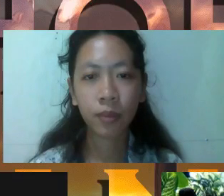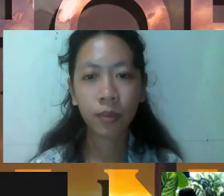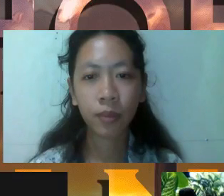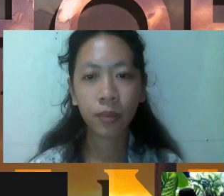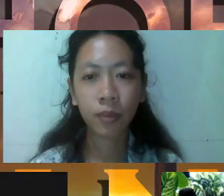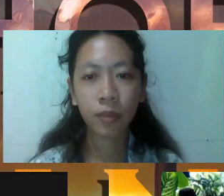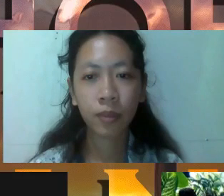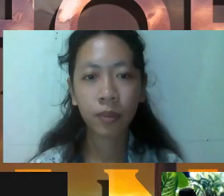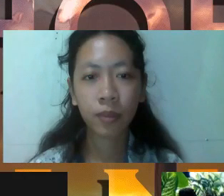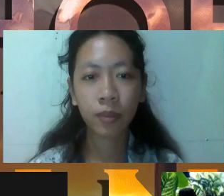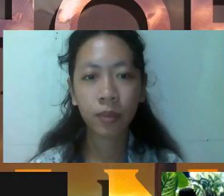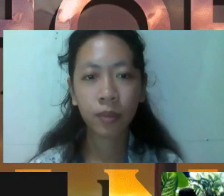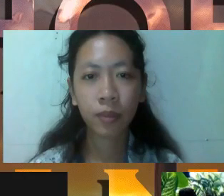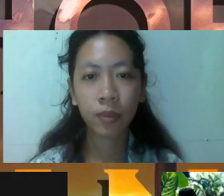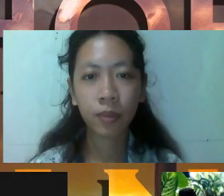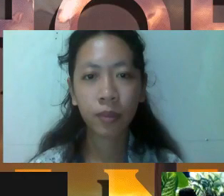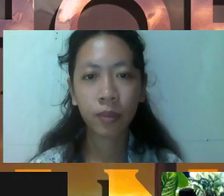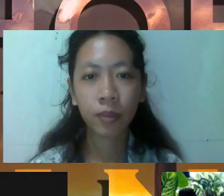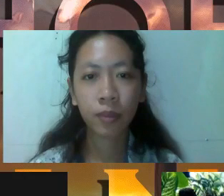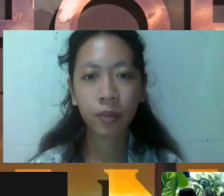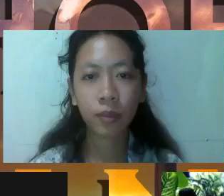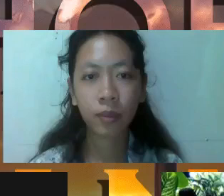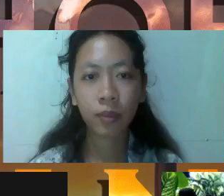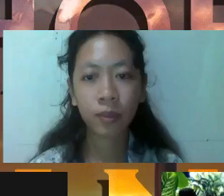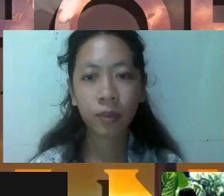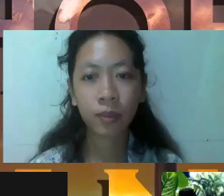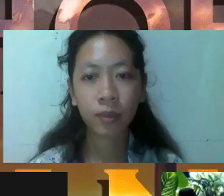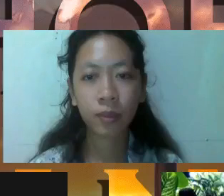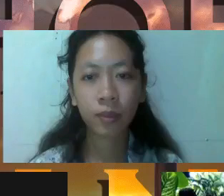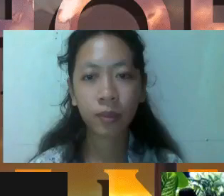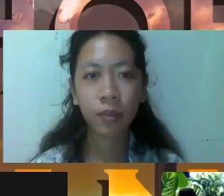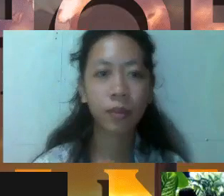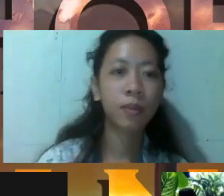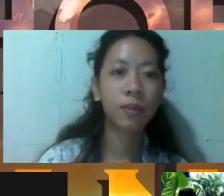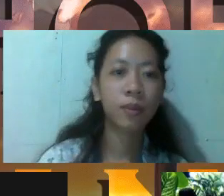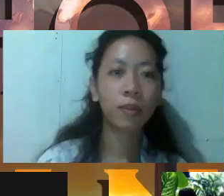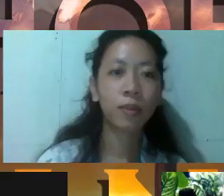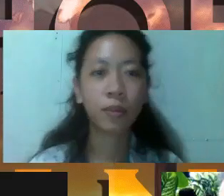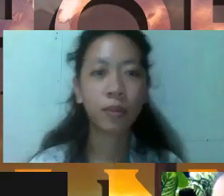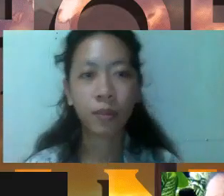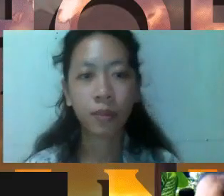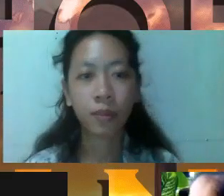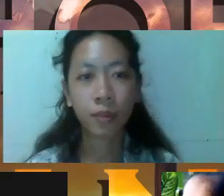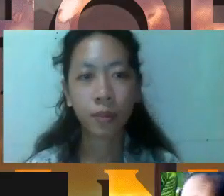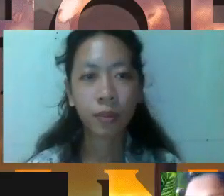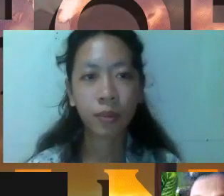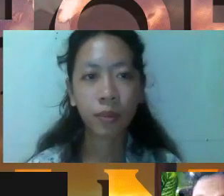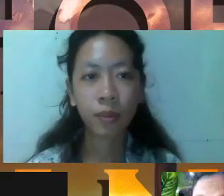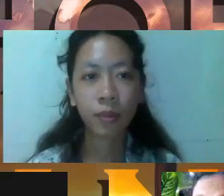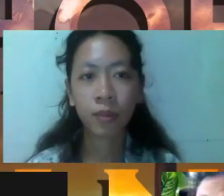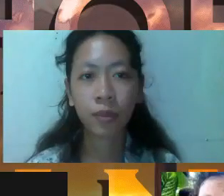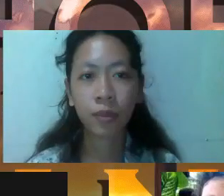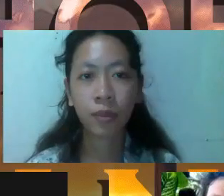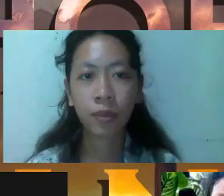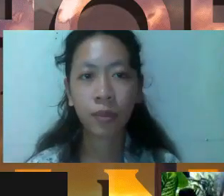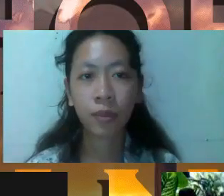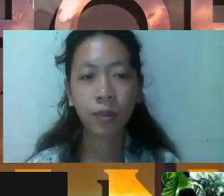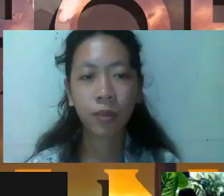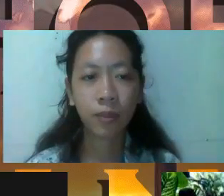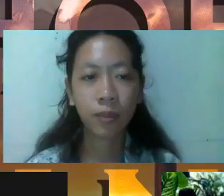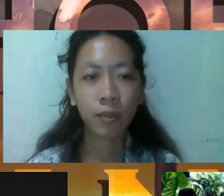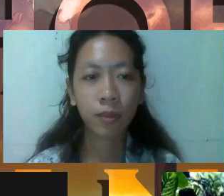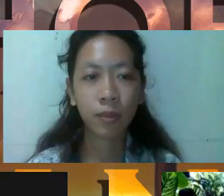sabihin na kung kailan lang siya pumasok noon sa holy, most holy place, ay doon lang nagsimula yung kanyang ministration.